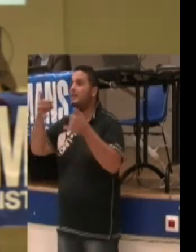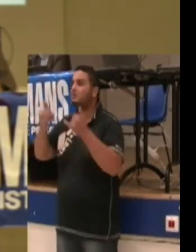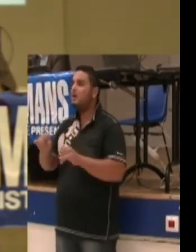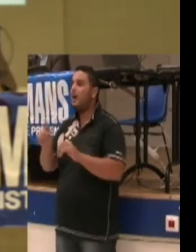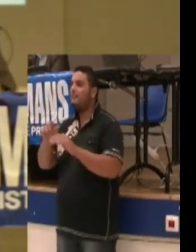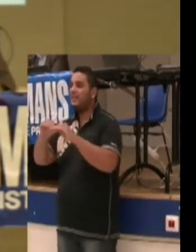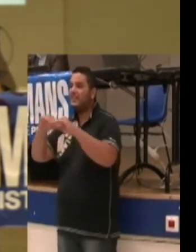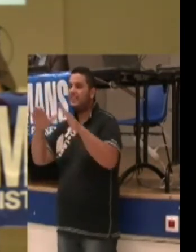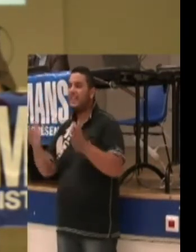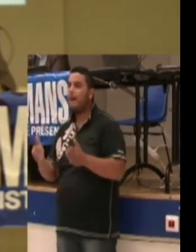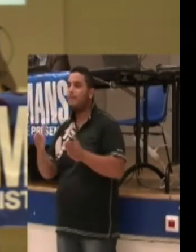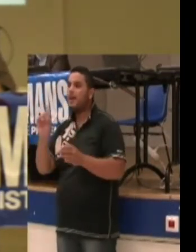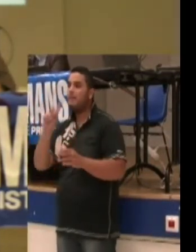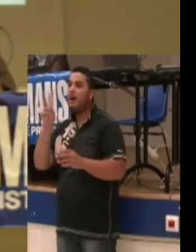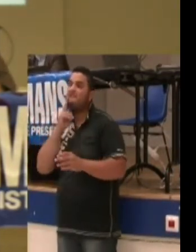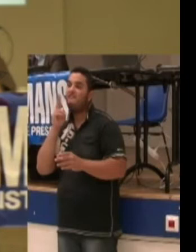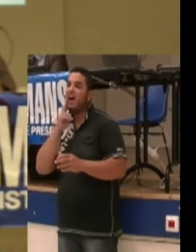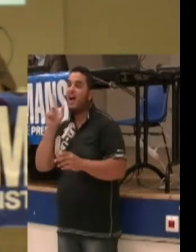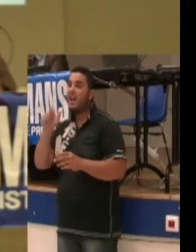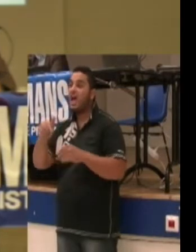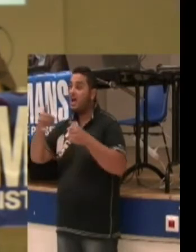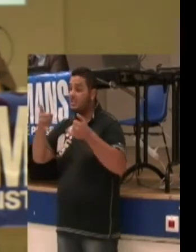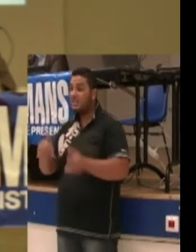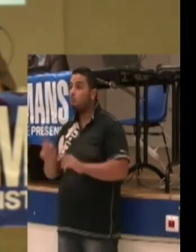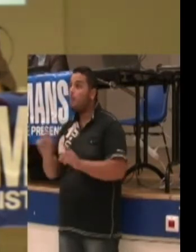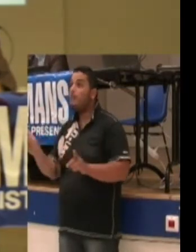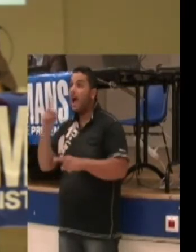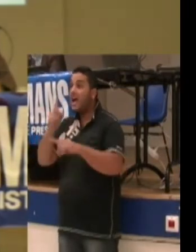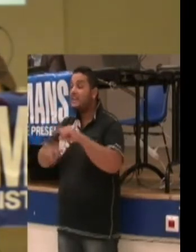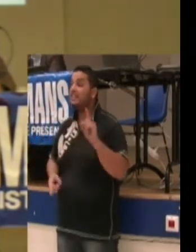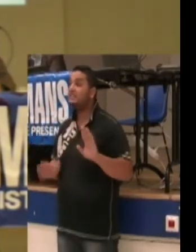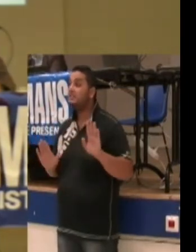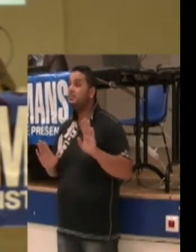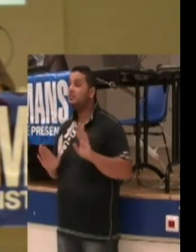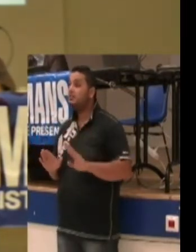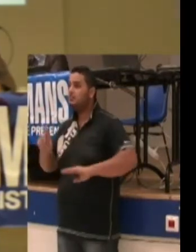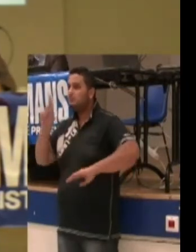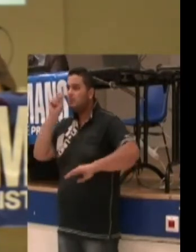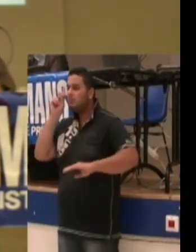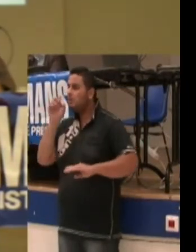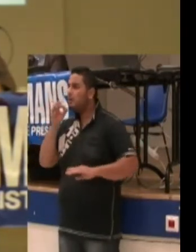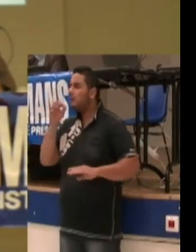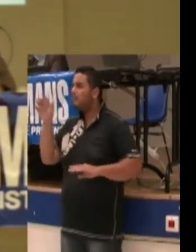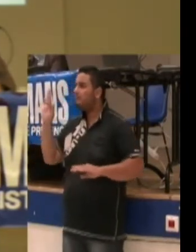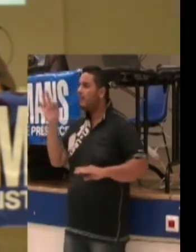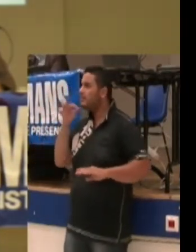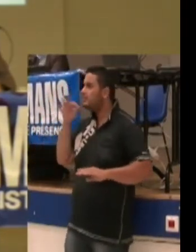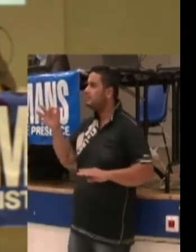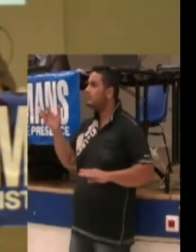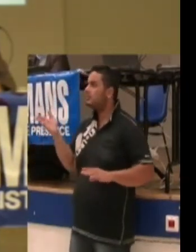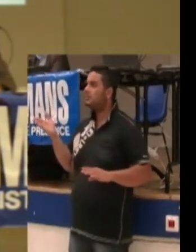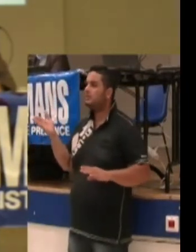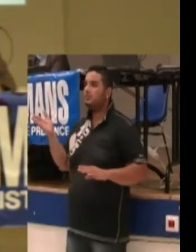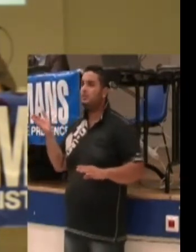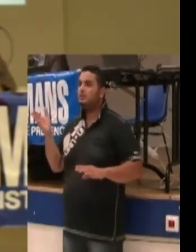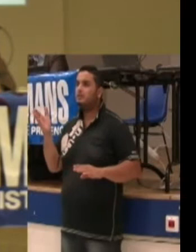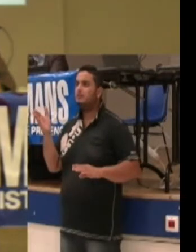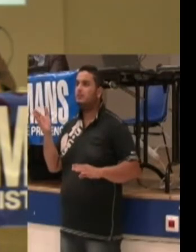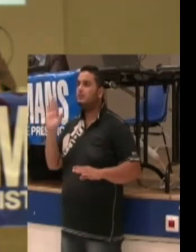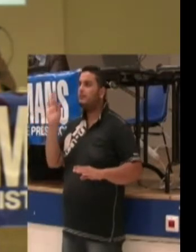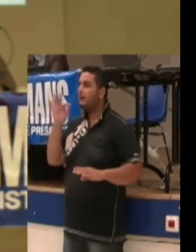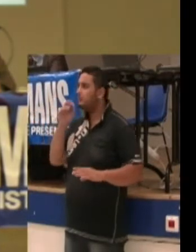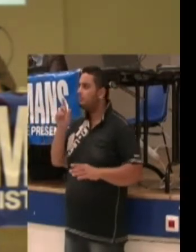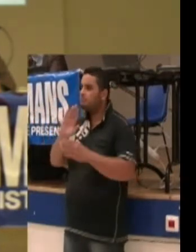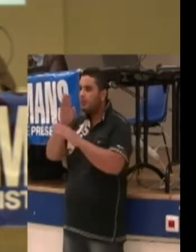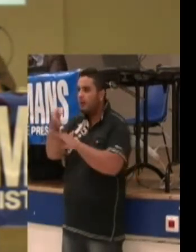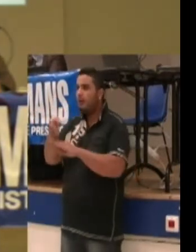table où il y a le khamr. T'assois pas. Et j'ai un frère, il me dit, moi quand je vais au restaurant, ils veulent me servir la viande, je dis non, je suis végétarien. Non,